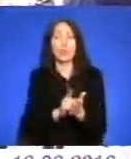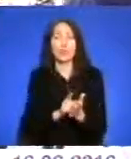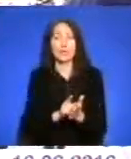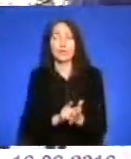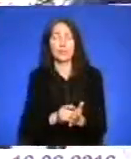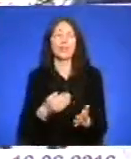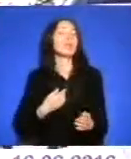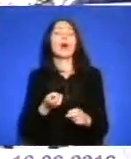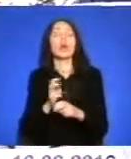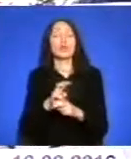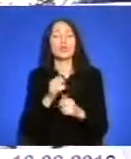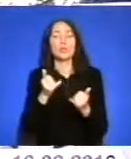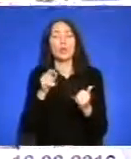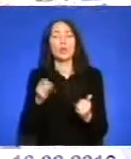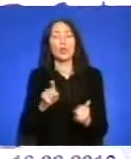прийшов за те, щоб